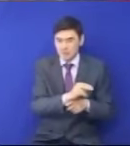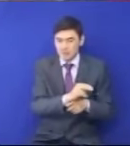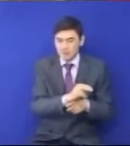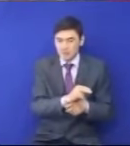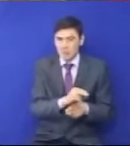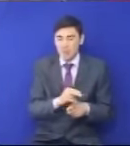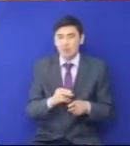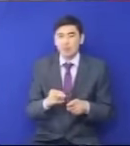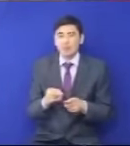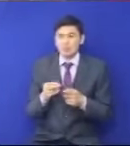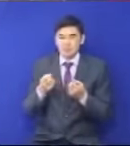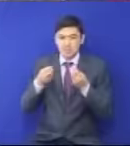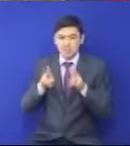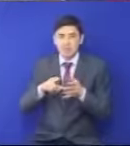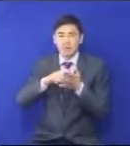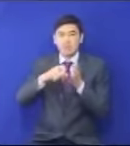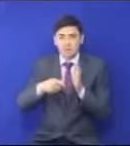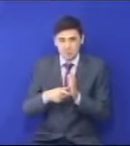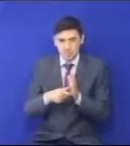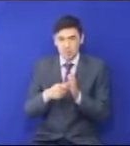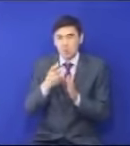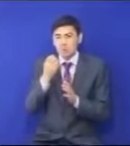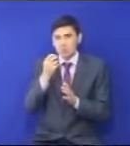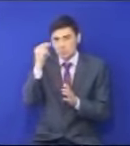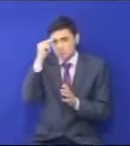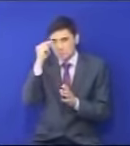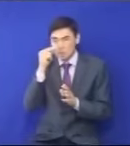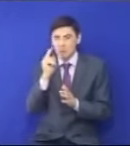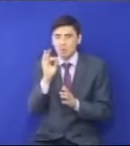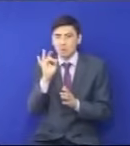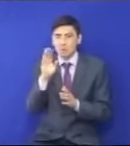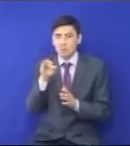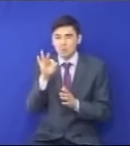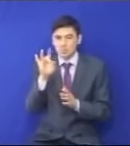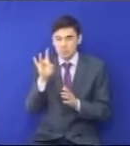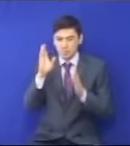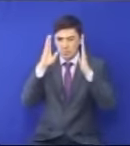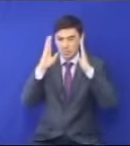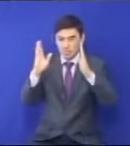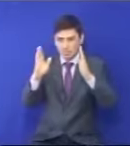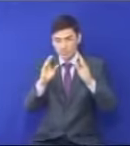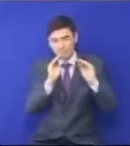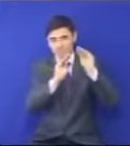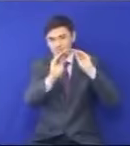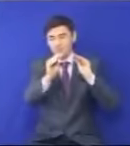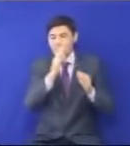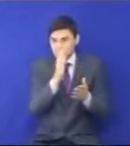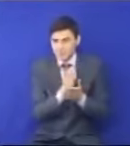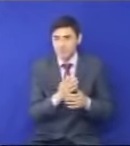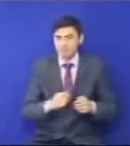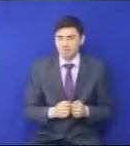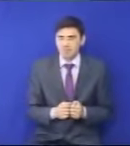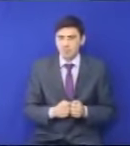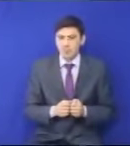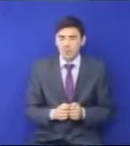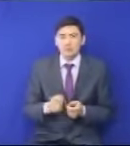атаулы кабинеттер, оқу дәрісханалары бізде жұмыс жасайды. Қазақ зиялыларының есімдері берілген дәрісханаларда кіші